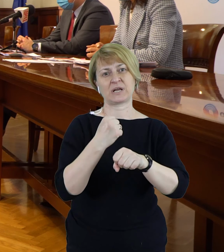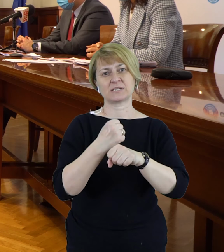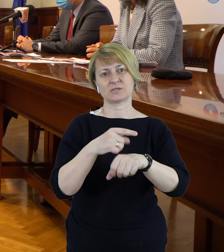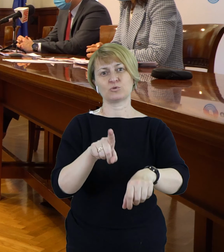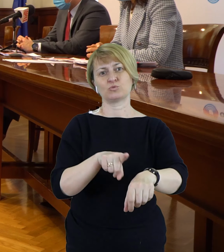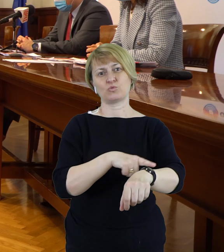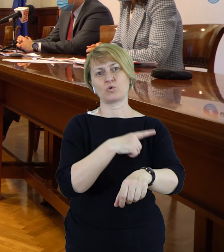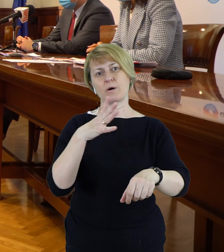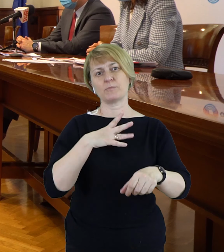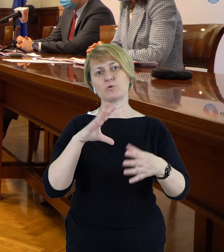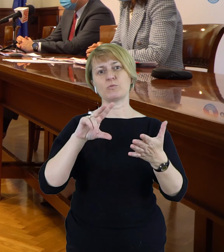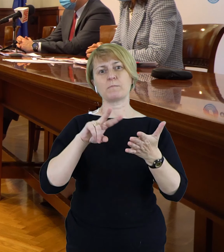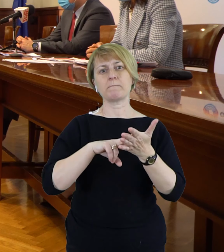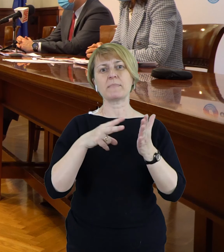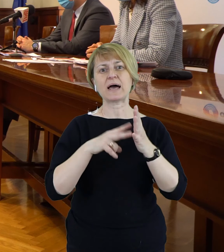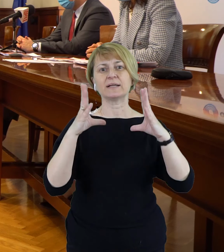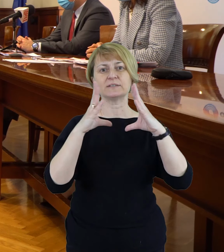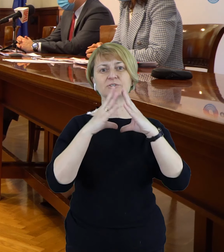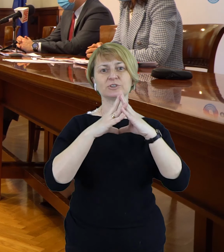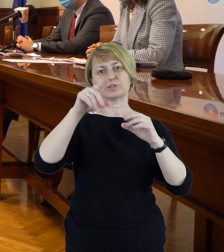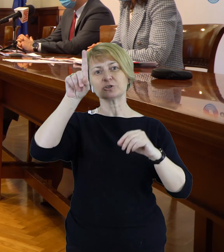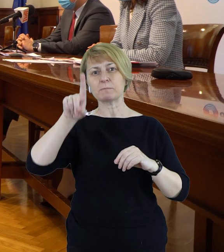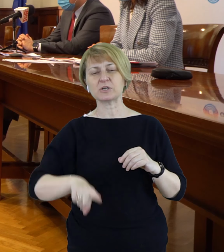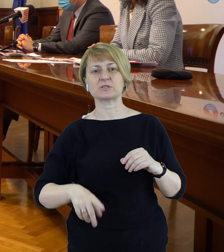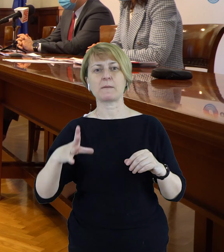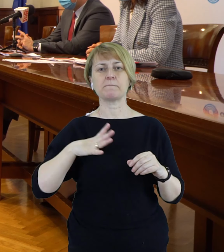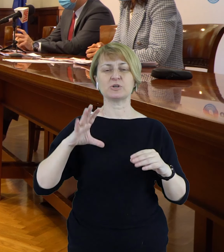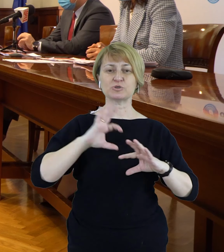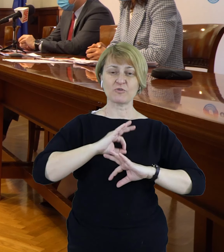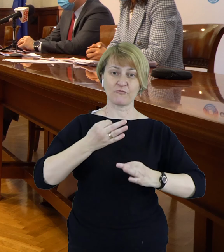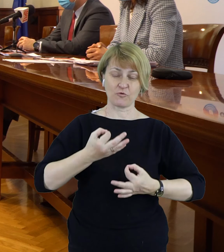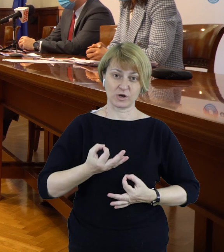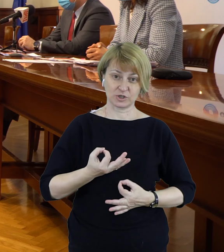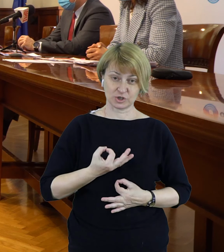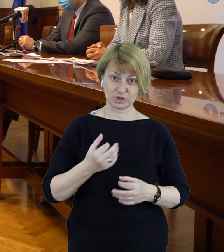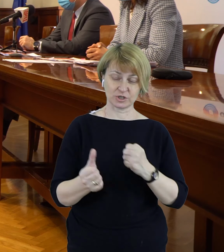przesunęły się te prace o dłużej niż pierwotnie 10 miesięcy planowane, ale